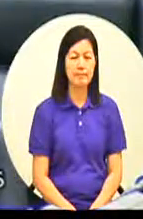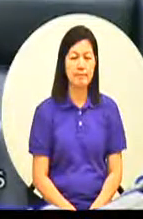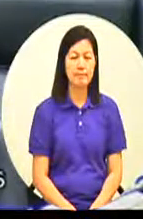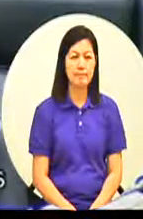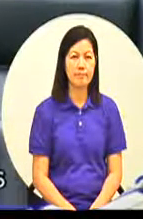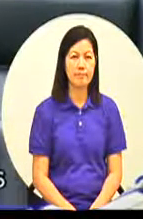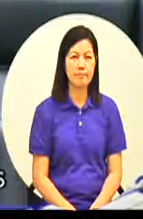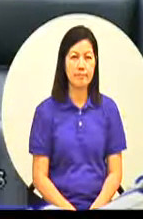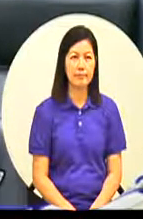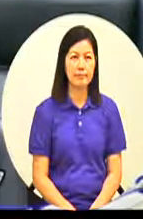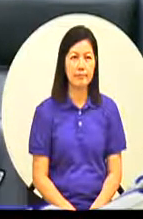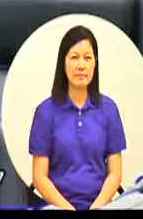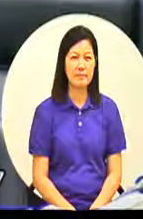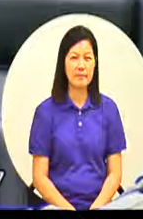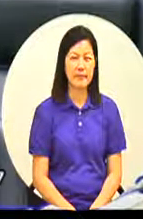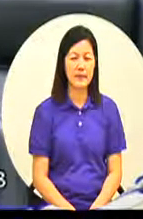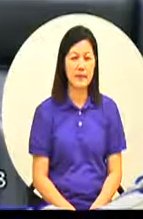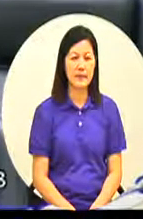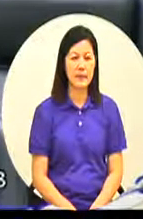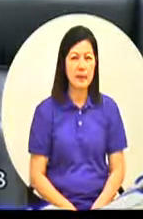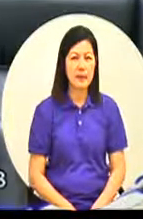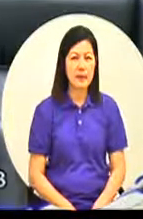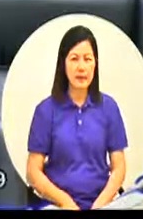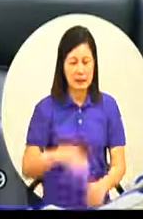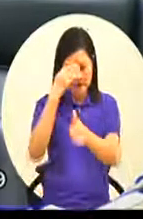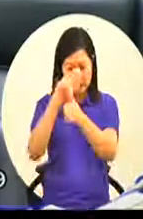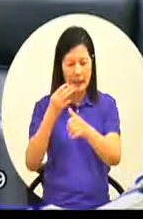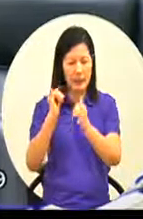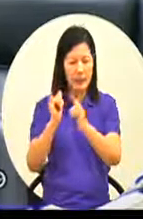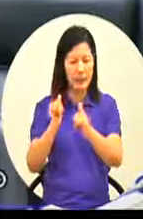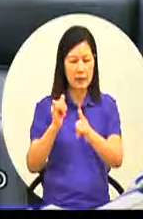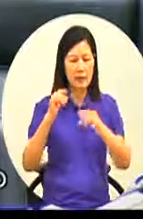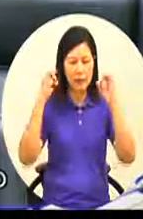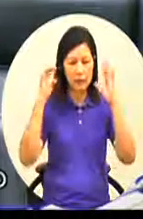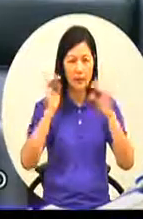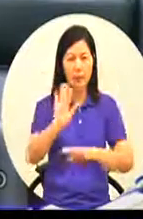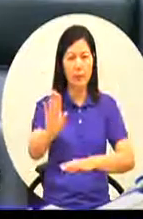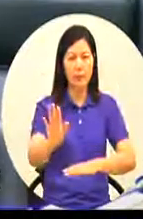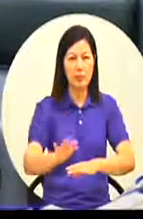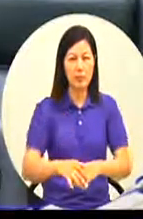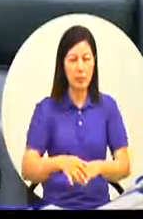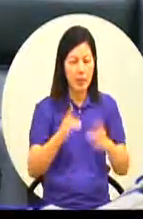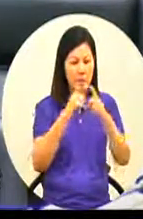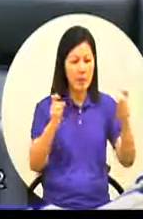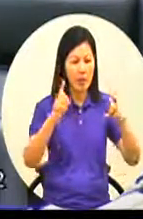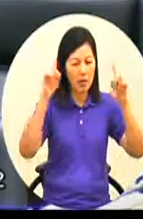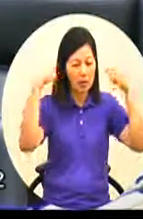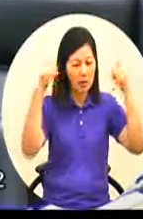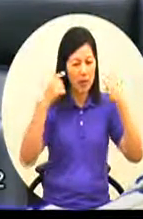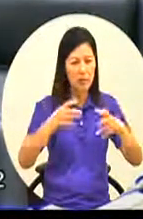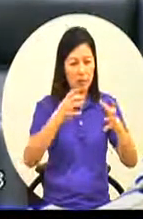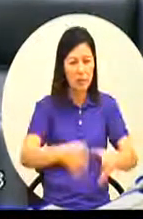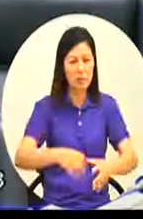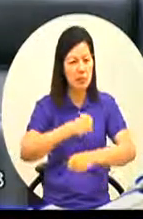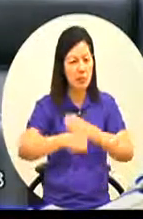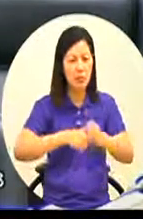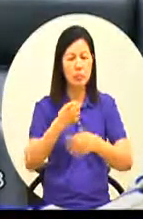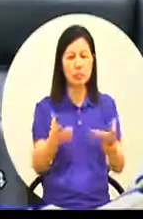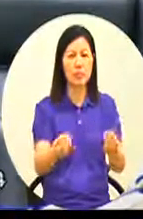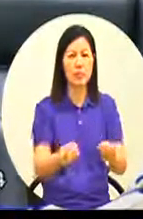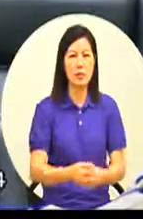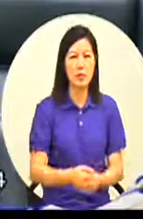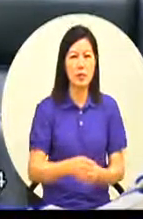是， 只要不要去吵到别人太多了，因为这庙宇活动啦、啊，坦白说也不是经常在办理啦、啊，是有时候几